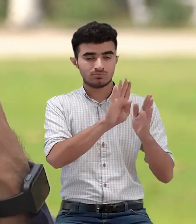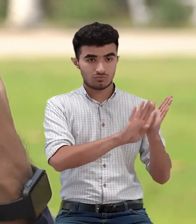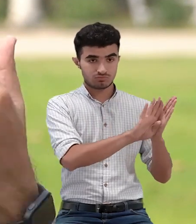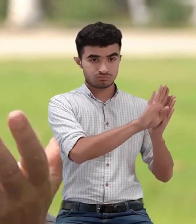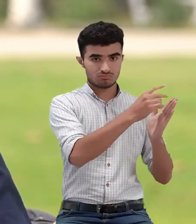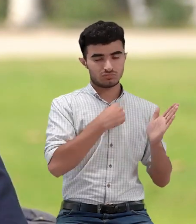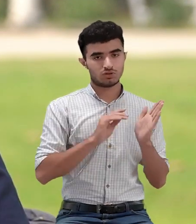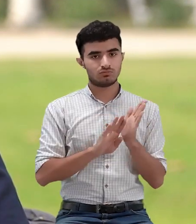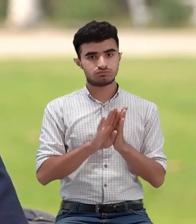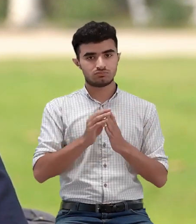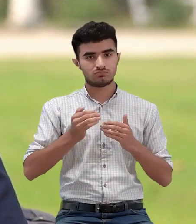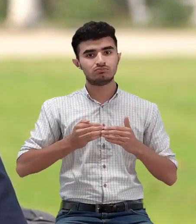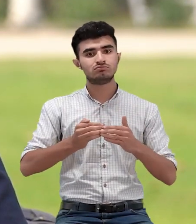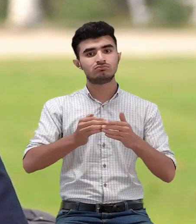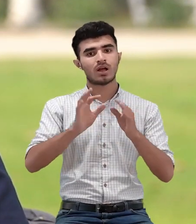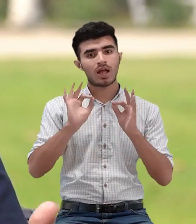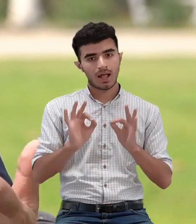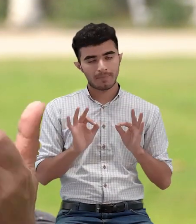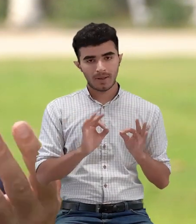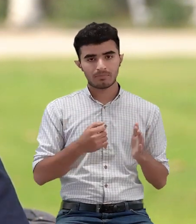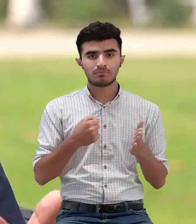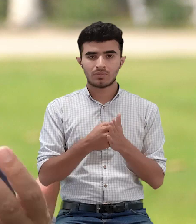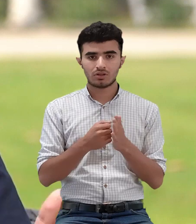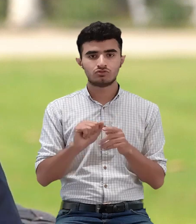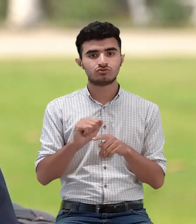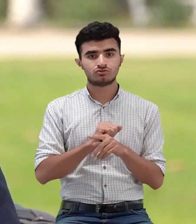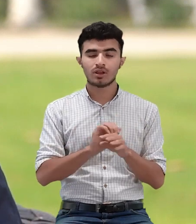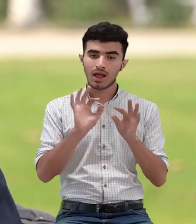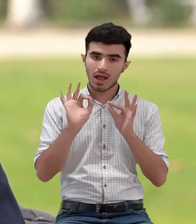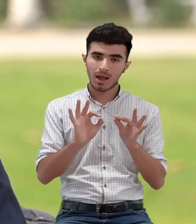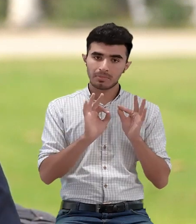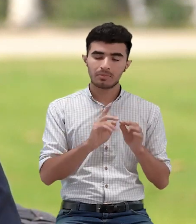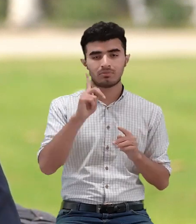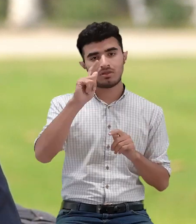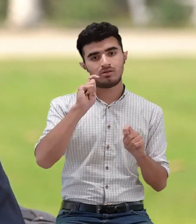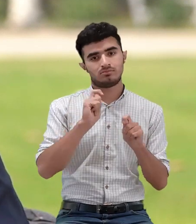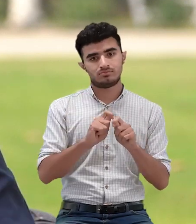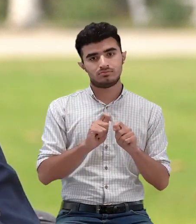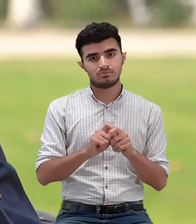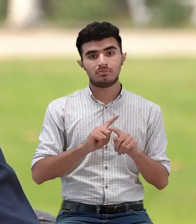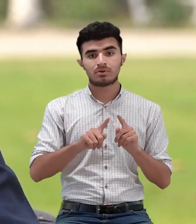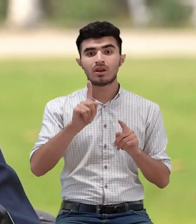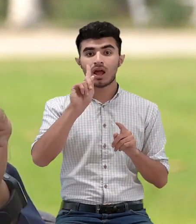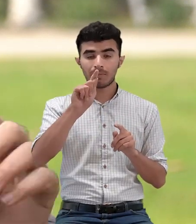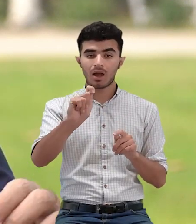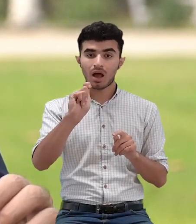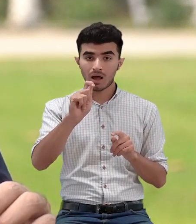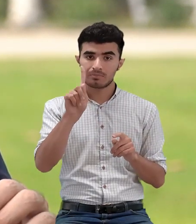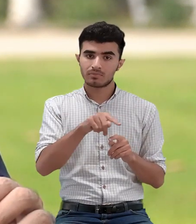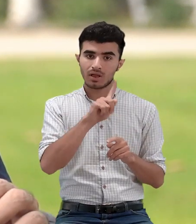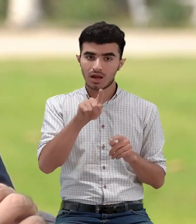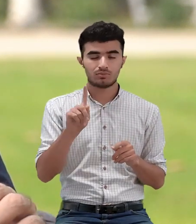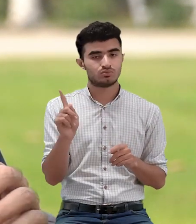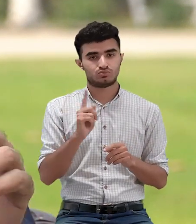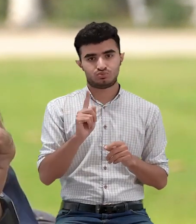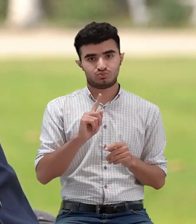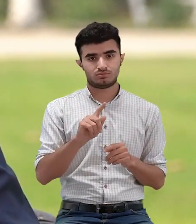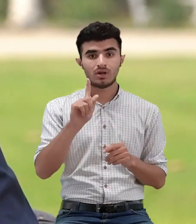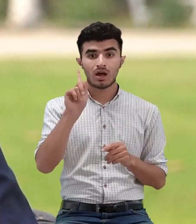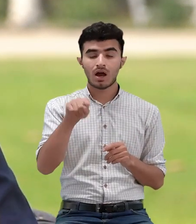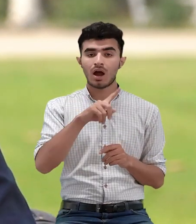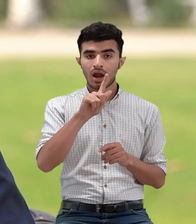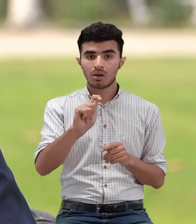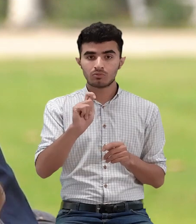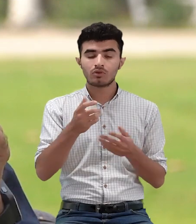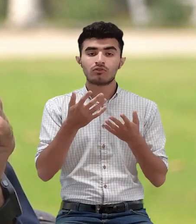آئے، لوگ اپنے اپنے میدان میں ایکسل کریں، محنت کریں، سٹرگل کریں، یہ اس لیے رکھا گیا ہے۔ لیکن ہم اس کو غلط یوز کر لیتے ہیں،